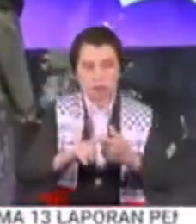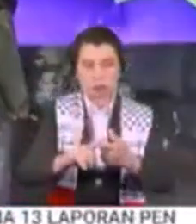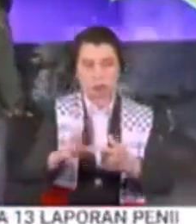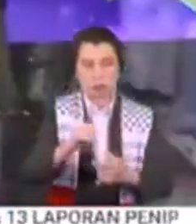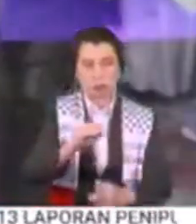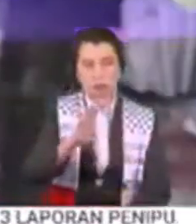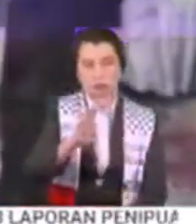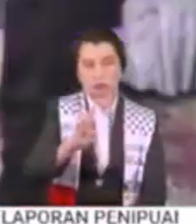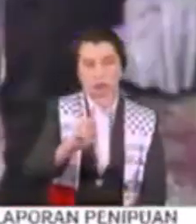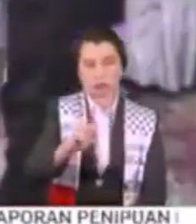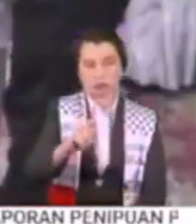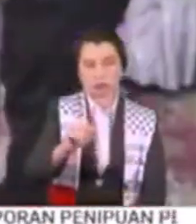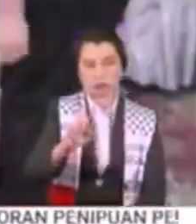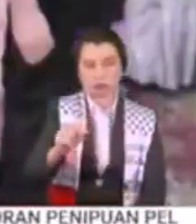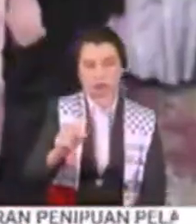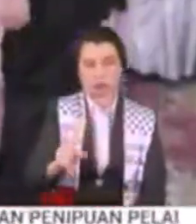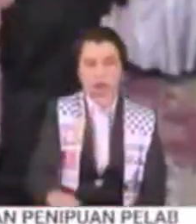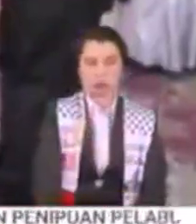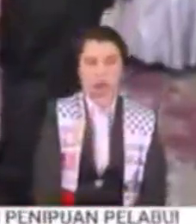Bentong.